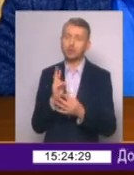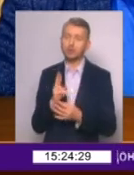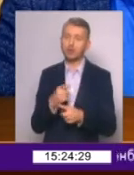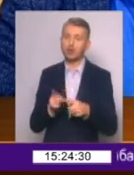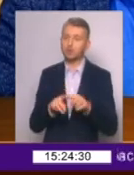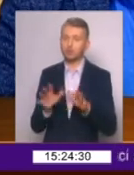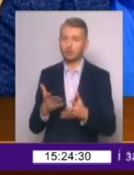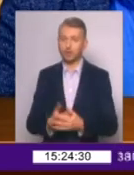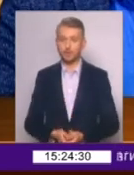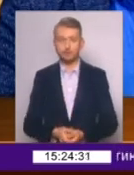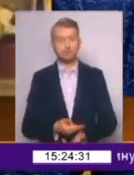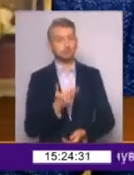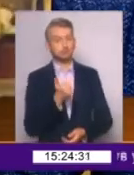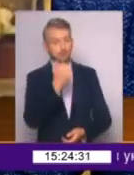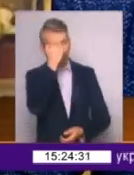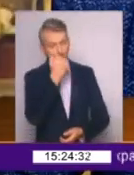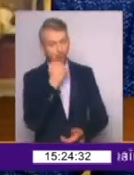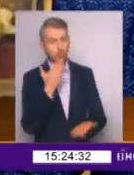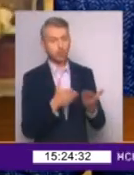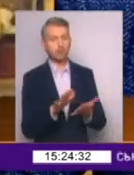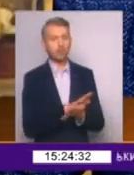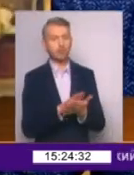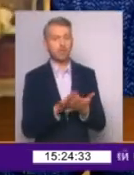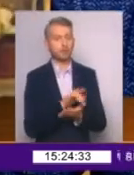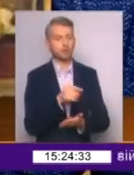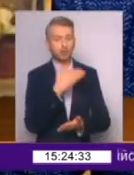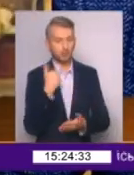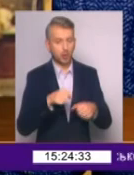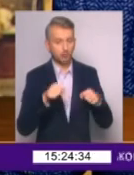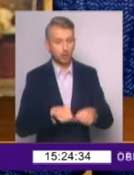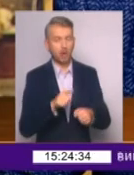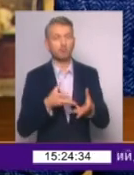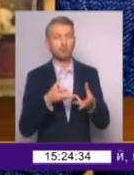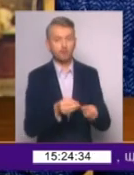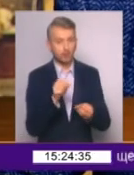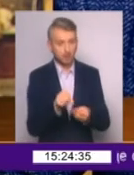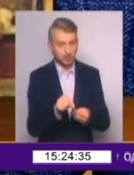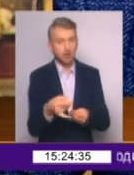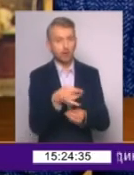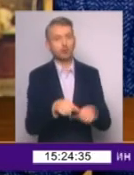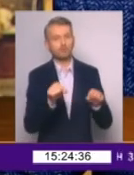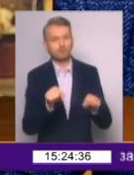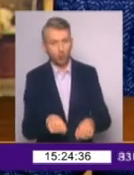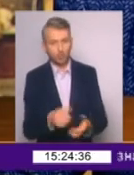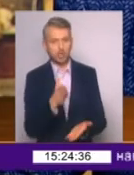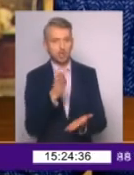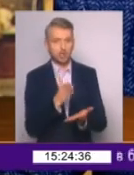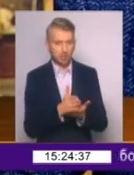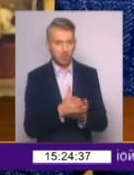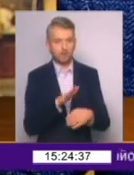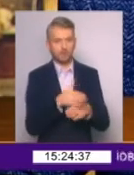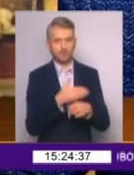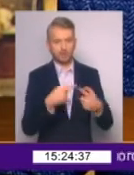Дякую. Відбувається. Да, можливо, прибирати вони і не мають права, але впливати на цей процес район може. Є відповідні відділи з